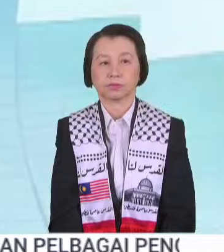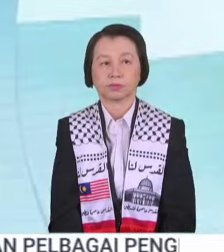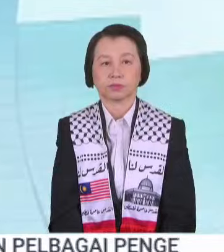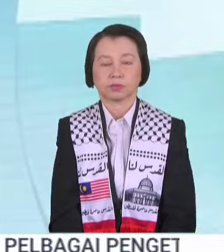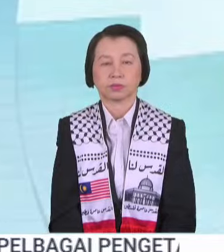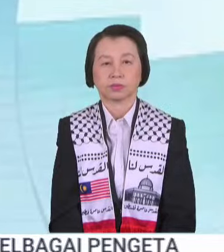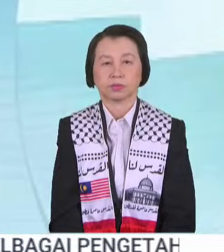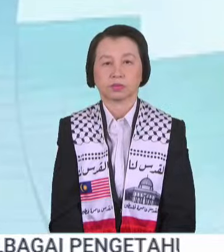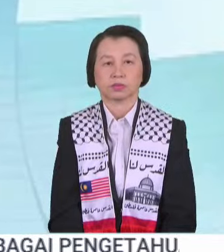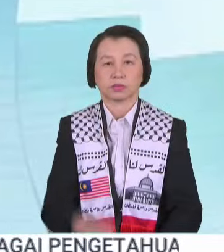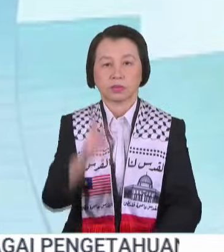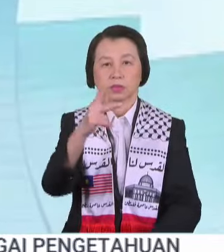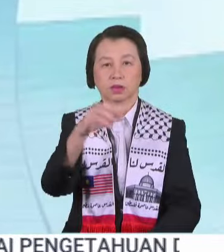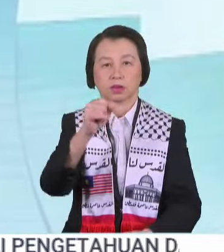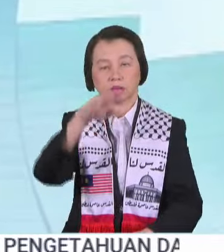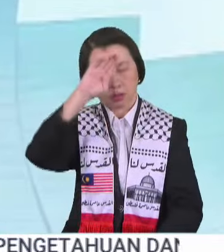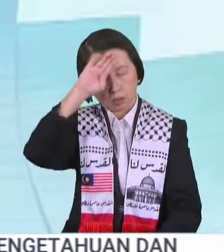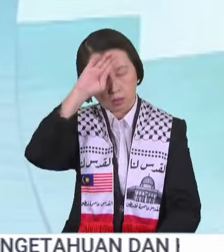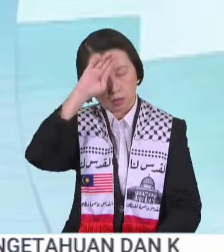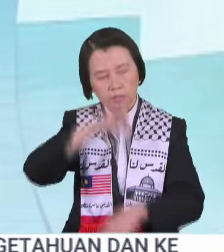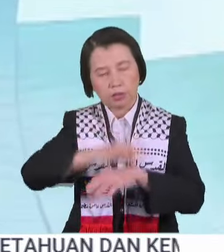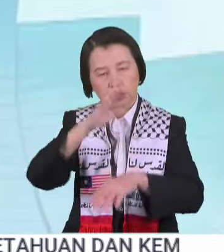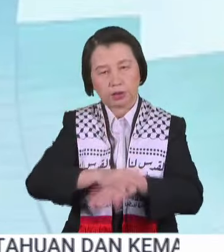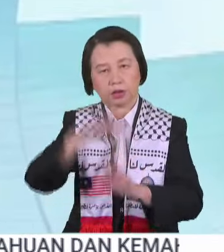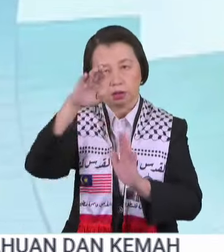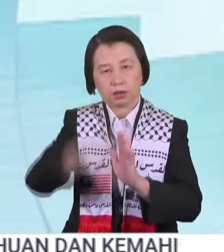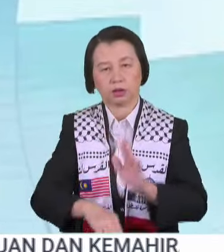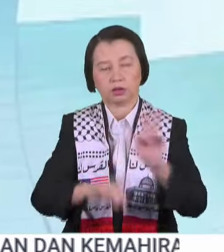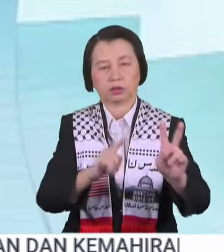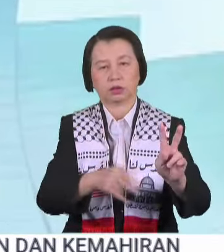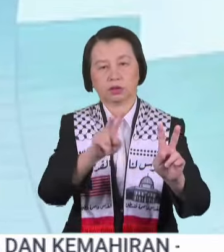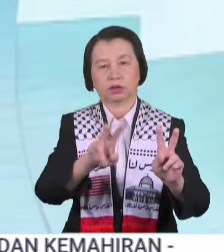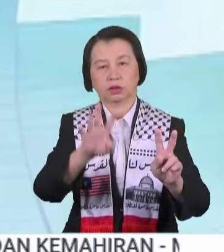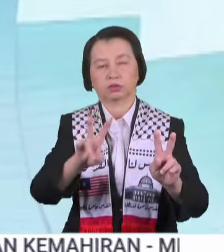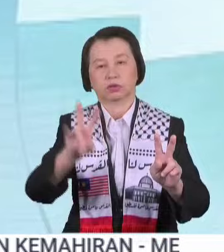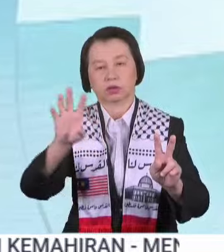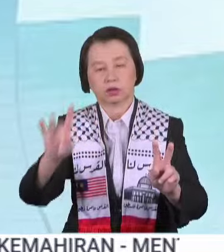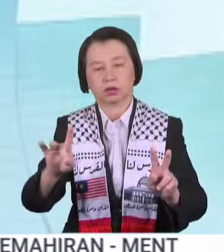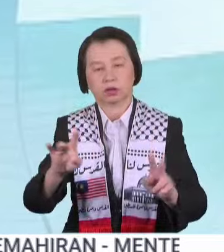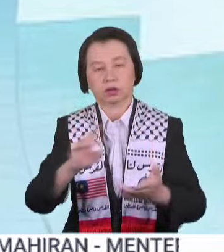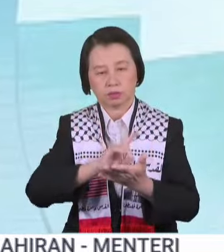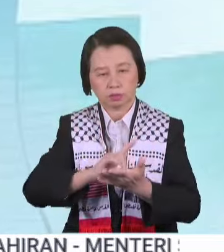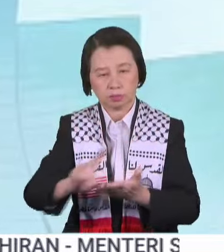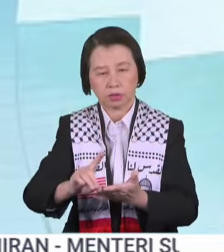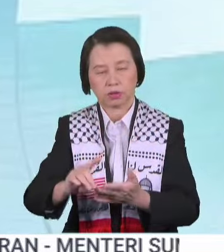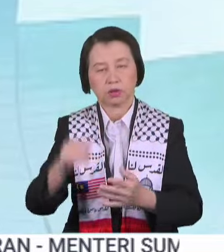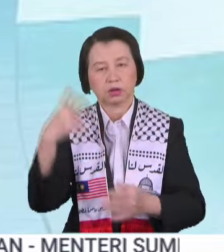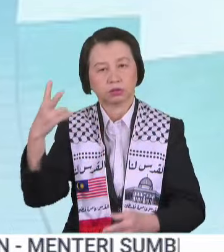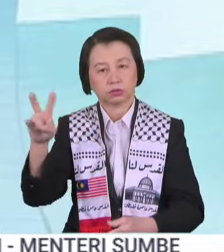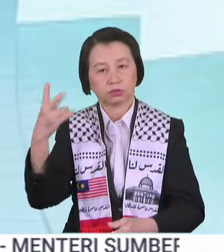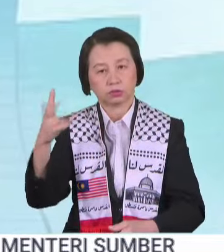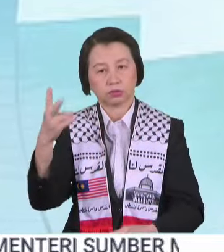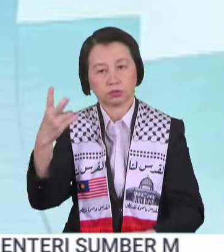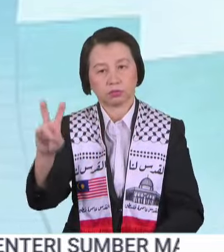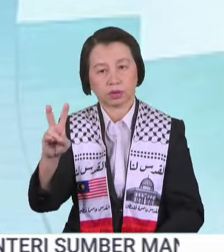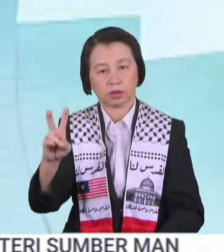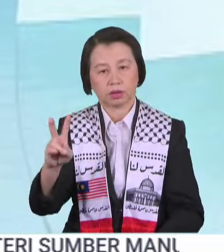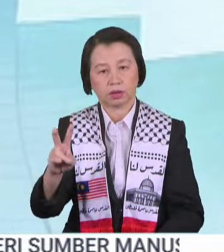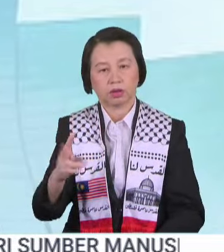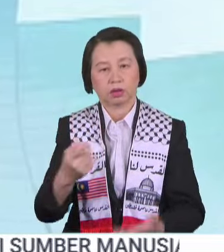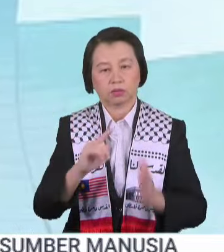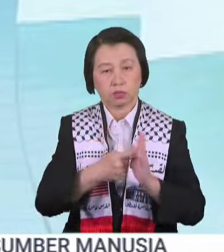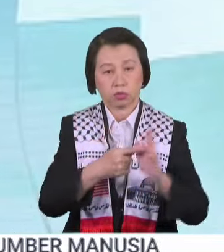Jumlah kes demam denggi dilaporkan menurun kepada 2,237 kes pada Minggu Epidemiologi ke-17 ME17.